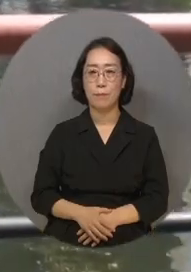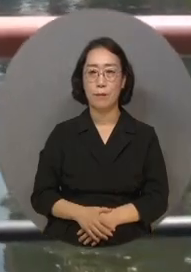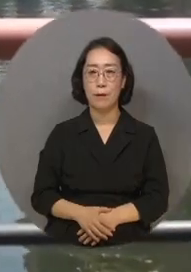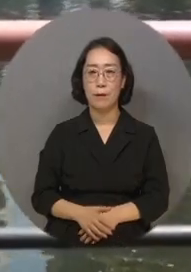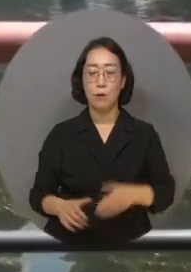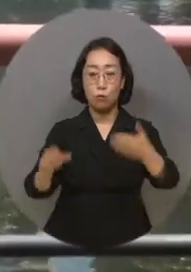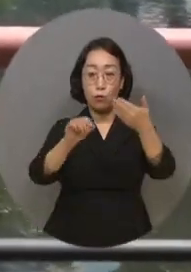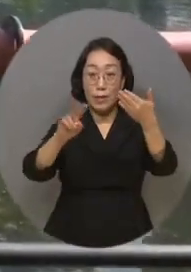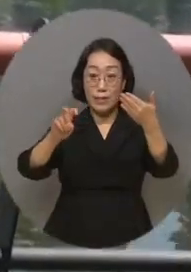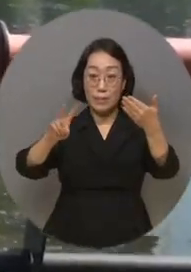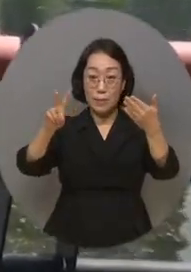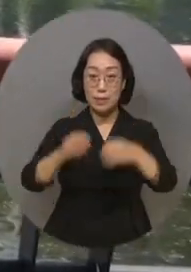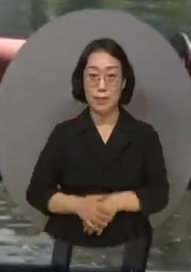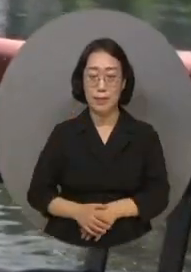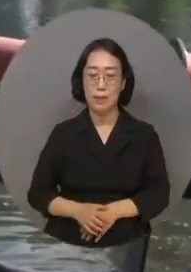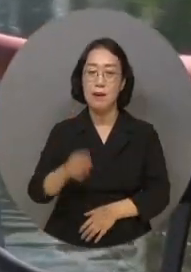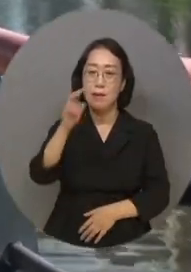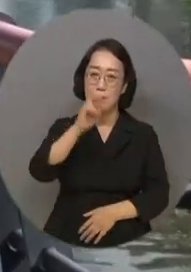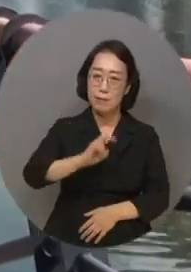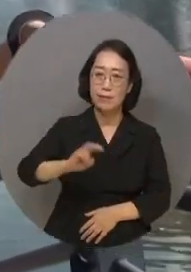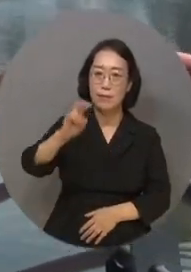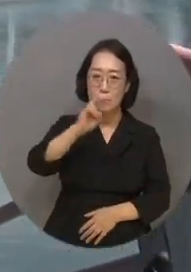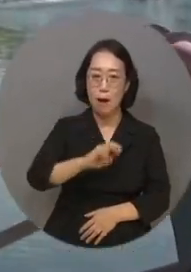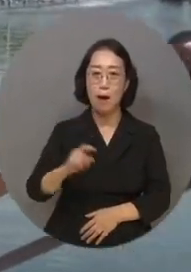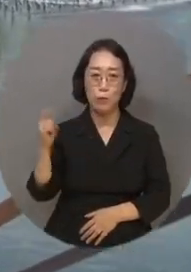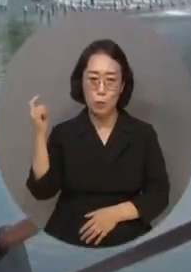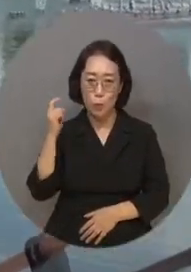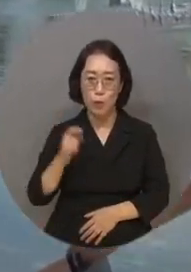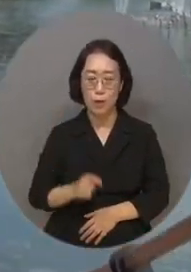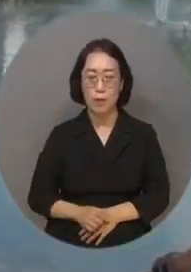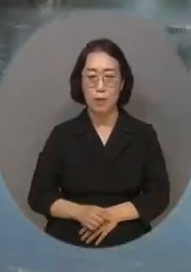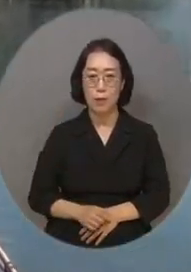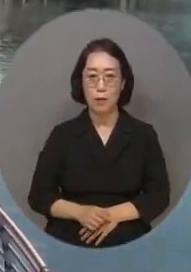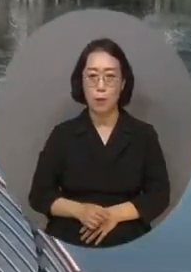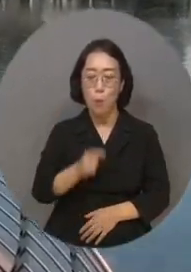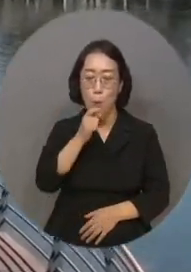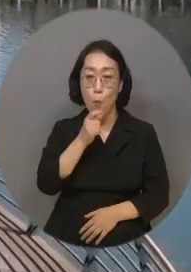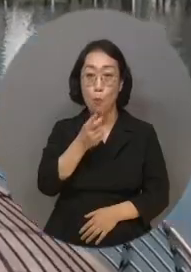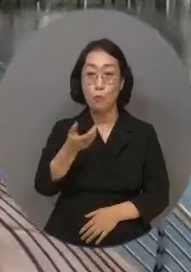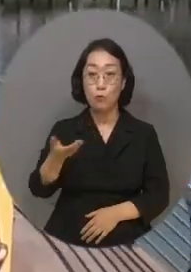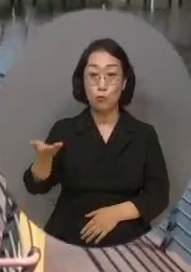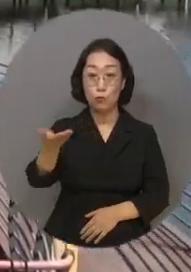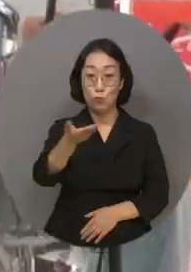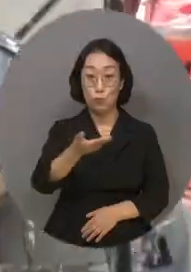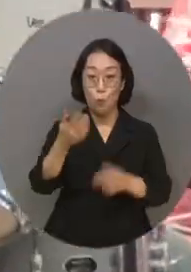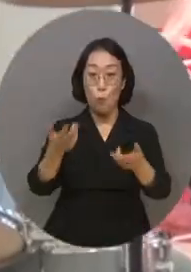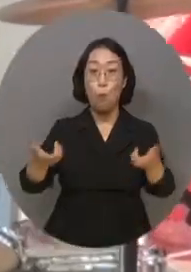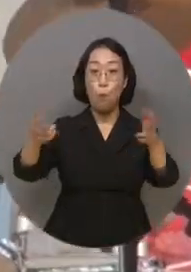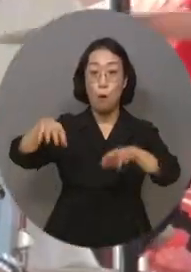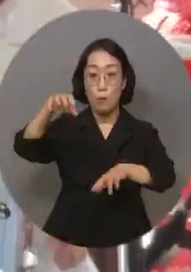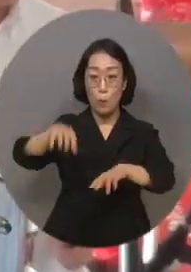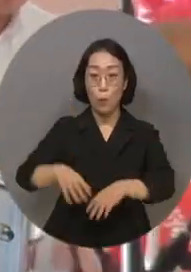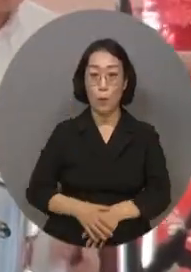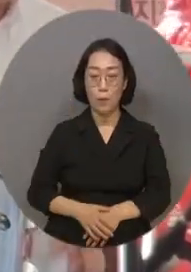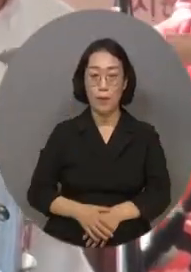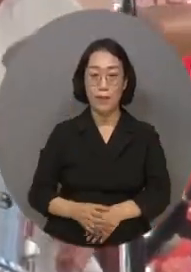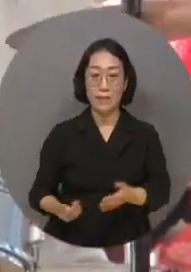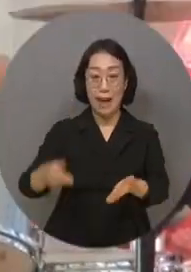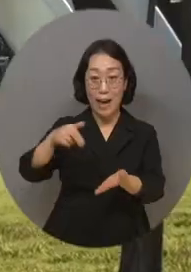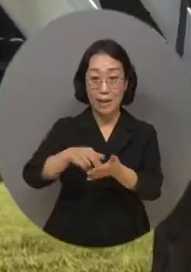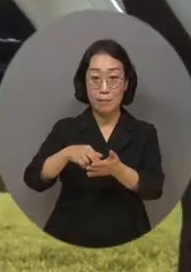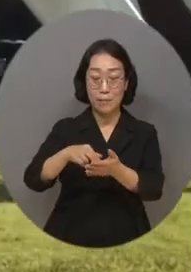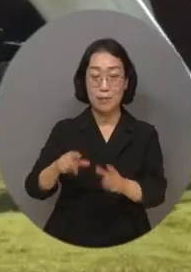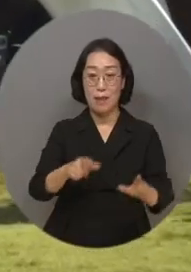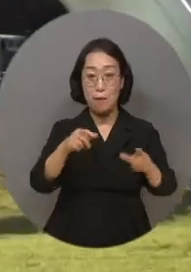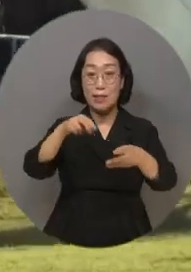22일 아름다운 음악 소리가 울려 퍼지는 양주시 옥정 호수공원입니다. 디딤돌 장애인